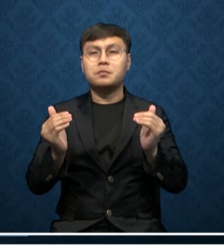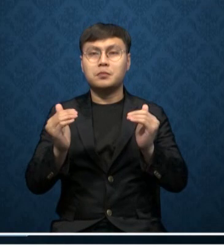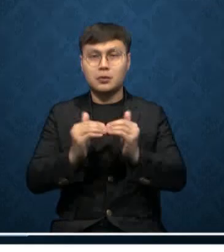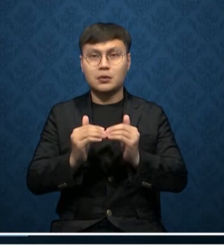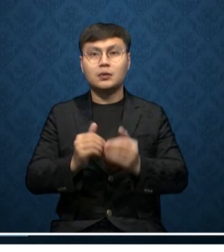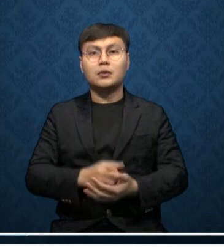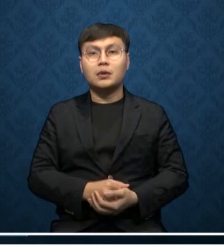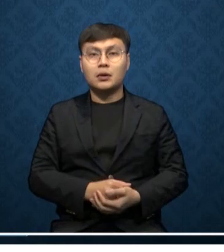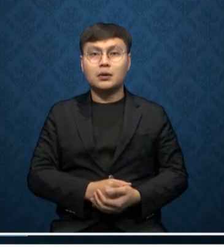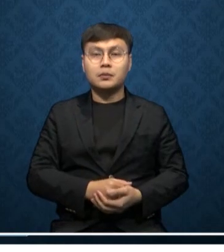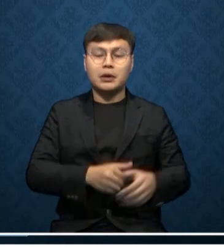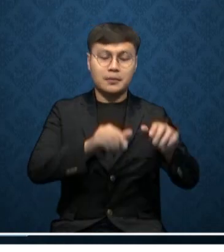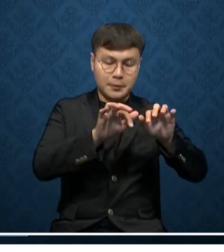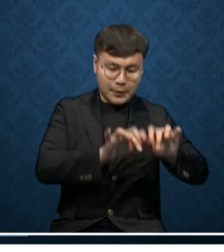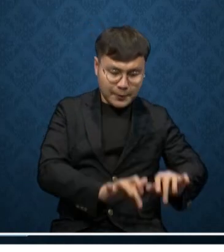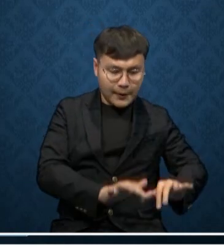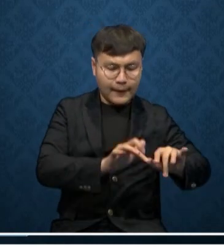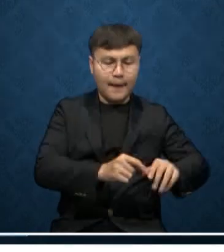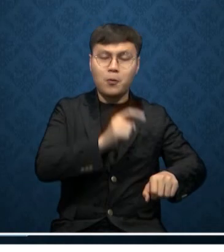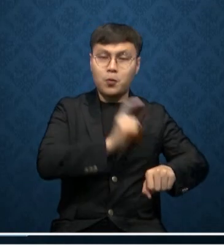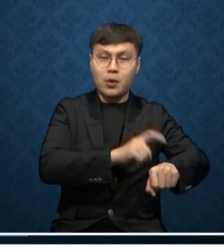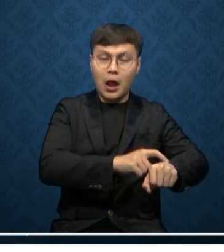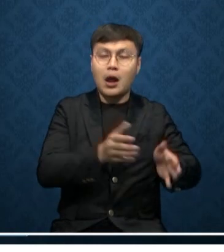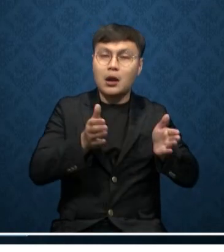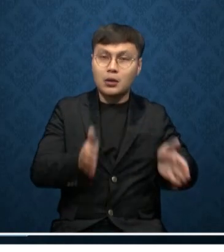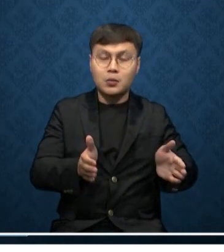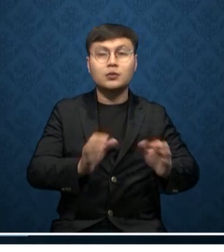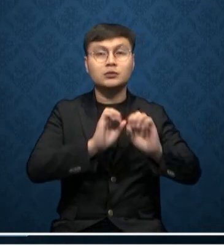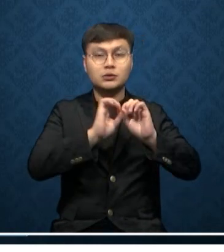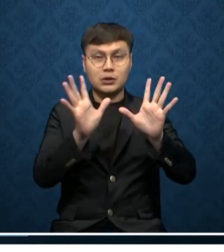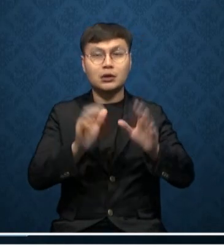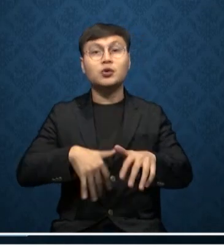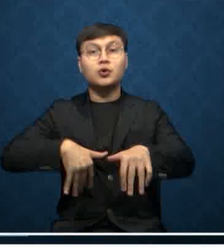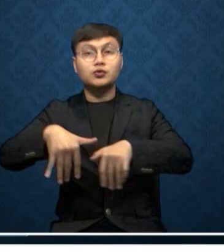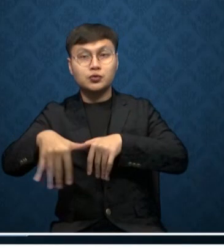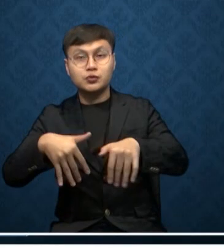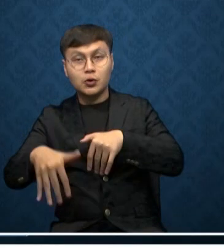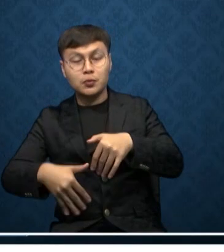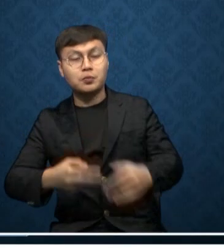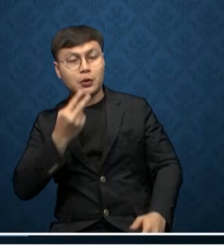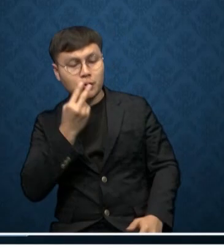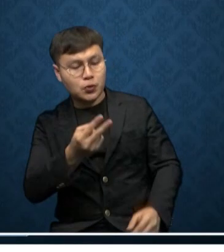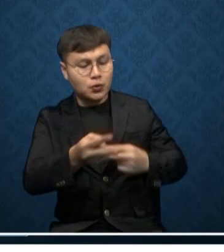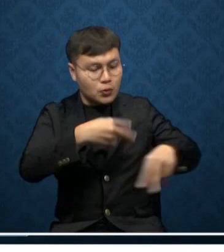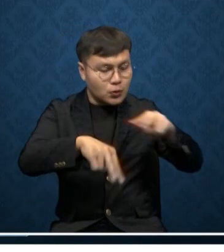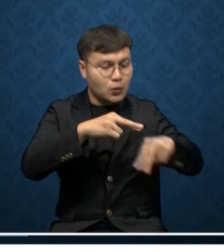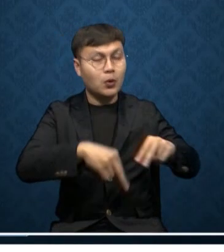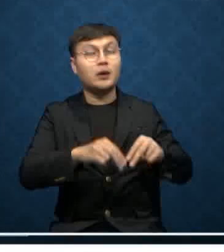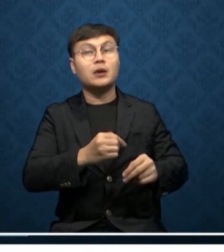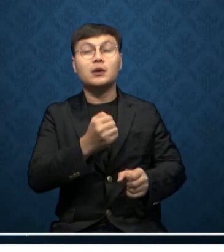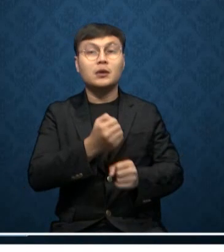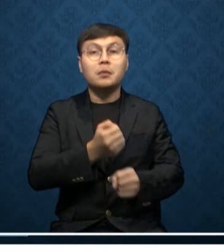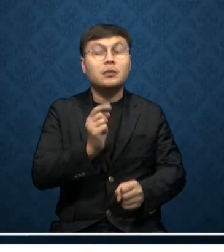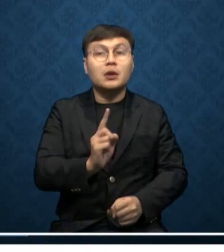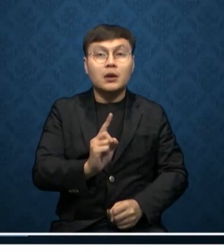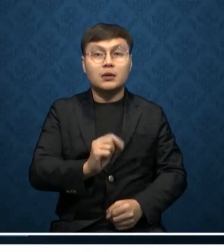สำนวนนะมีระยะเวลาขั้นตอนอย่างไรแล้วประชาชนจะเข้าไปติดตามการทำงานของหน่วยงานเหล่านั้นได้อย่าง